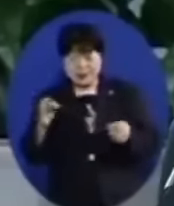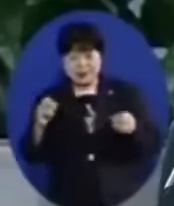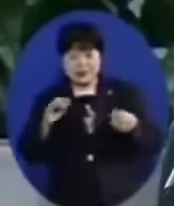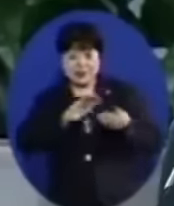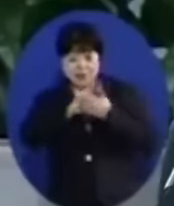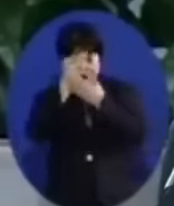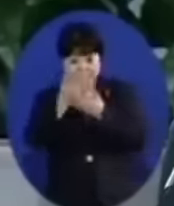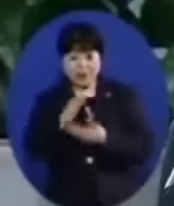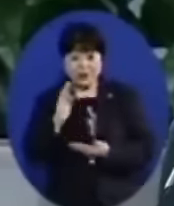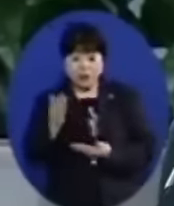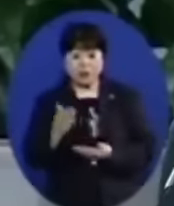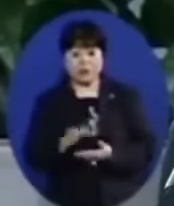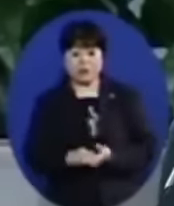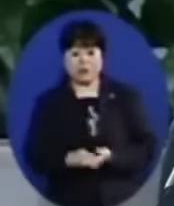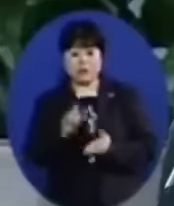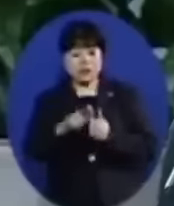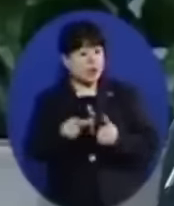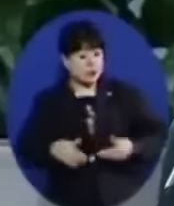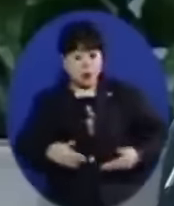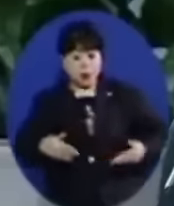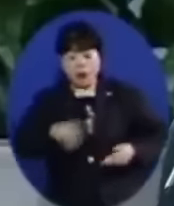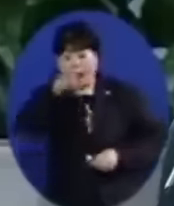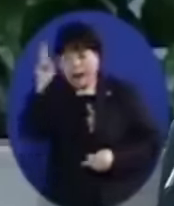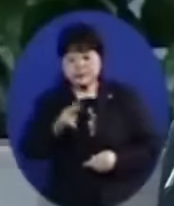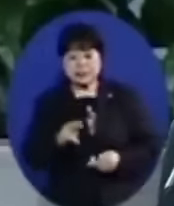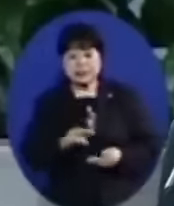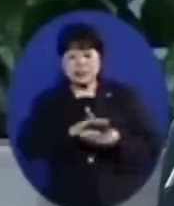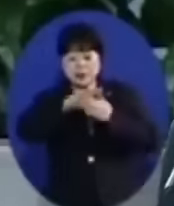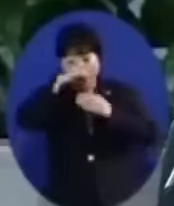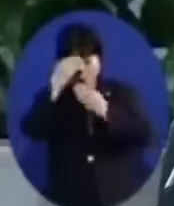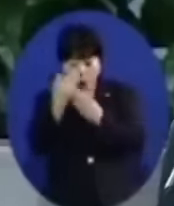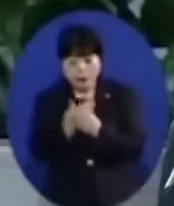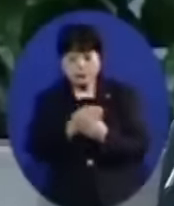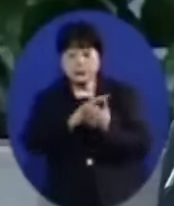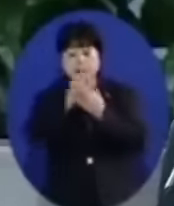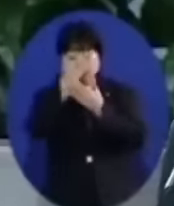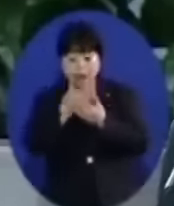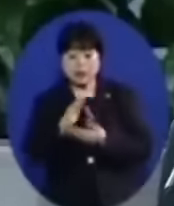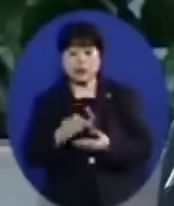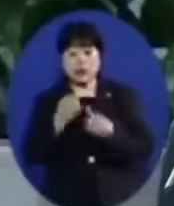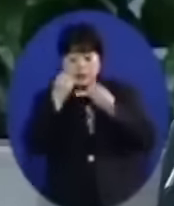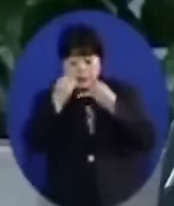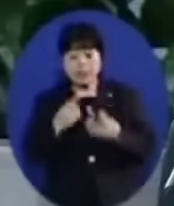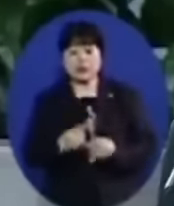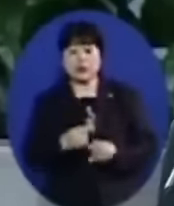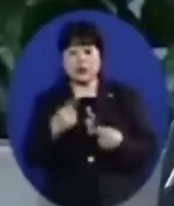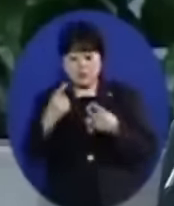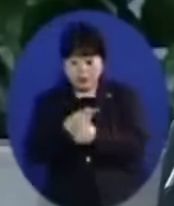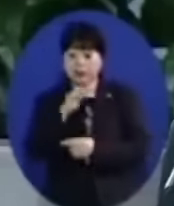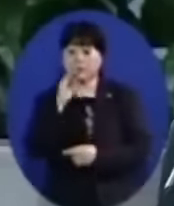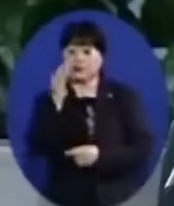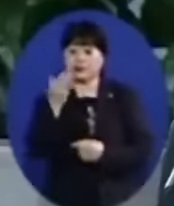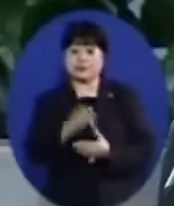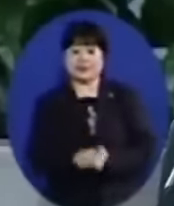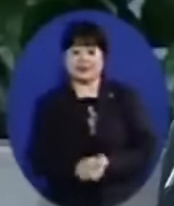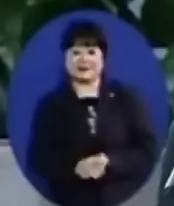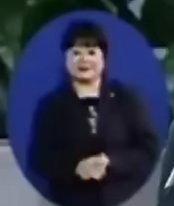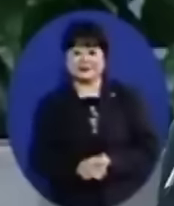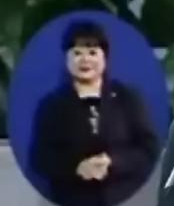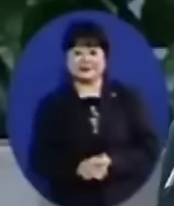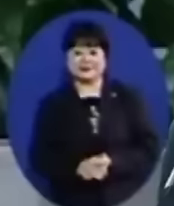것입니다. 시간이 걸리지 않았었습니다. 완전히 새로운 인생이 되고 마는 것입니다.